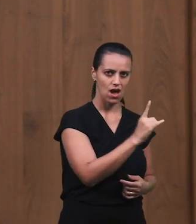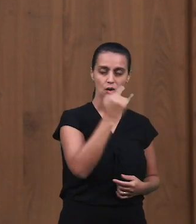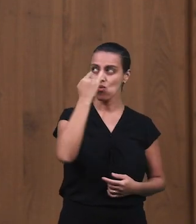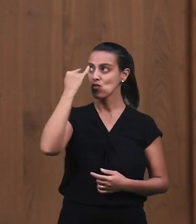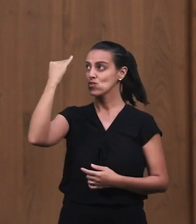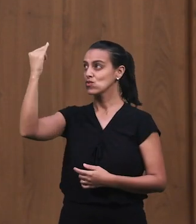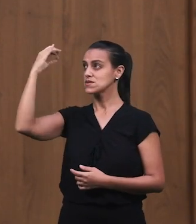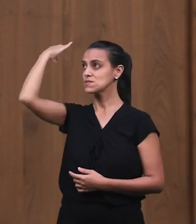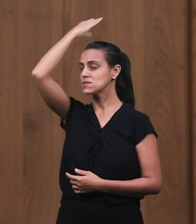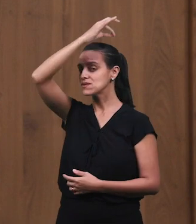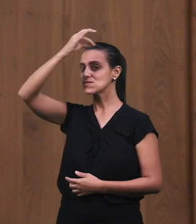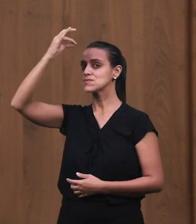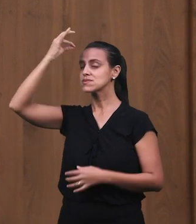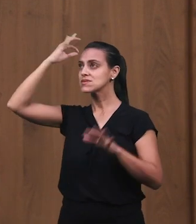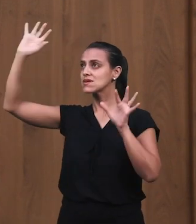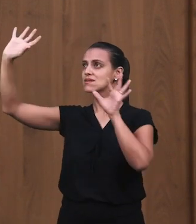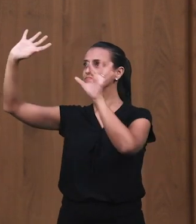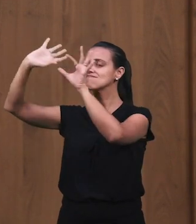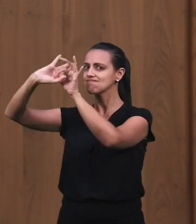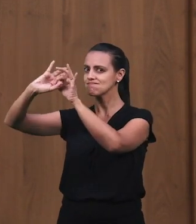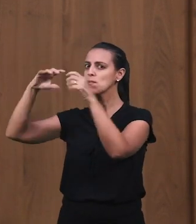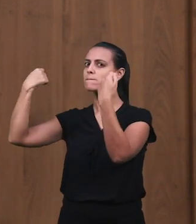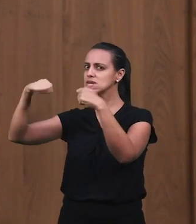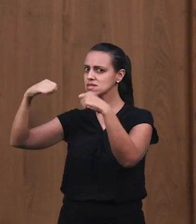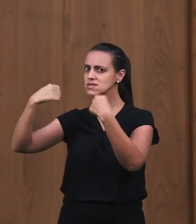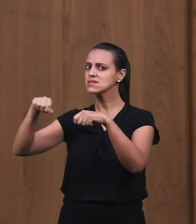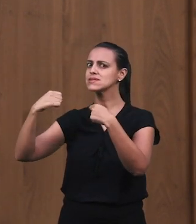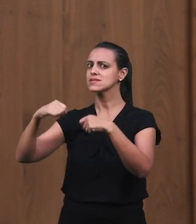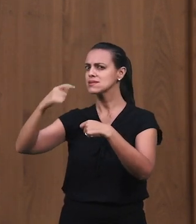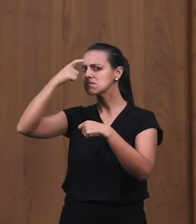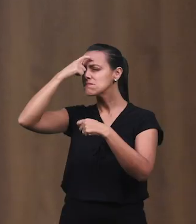Saint-Esprit. Nous avons la pensée de Christ.